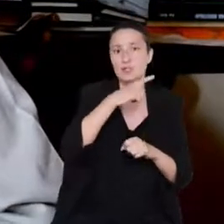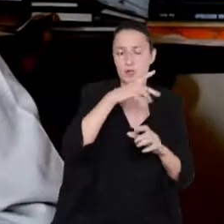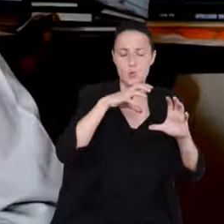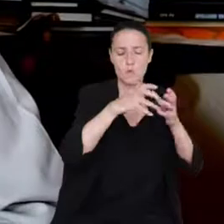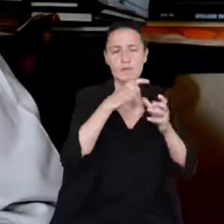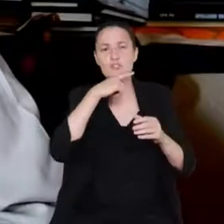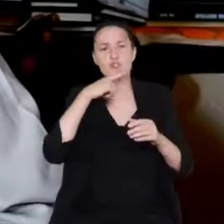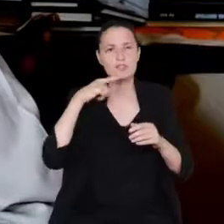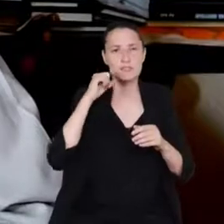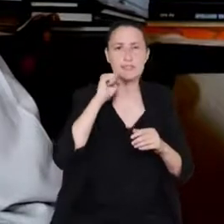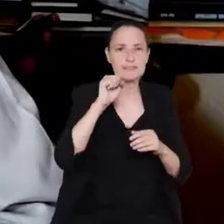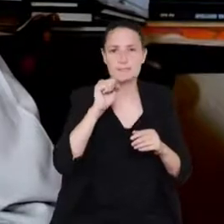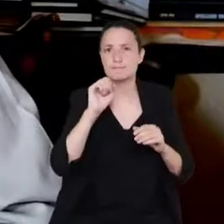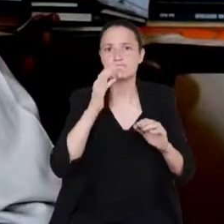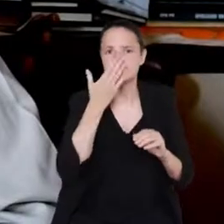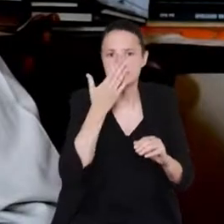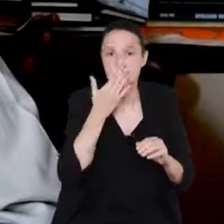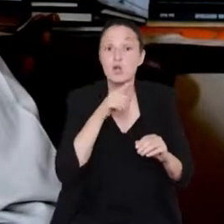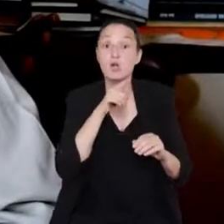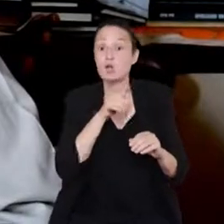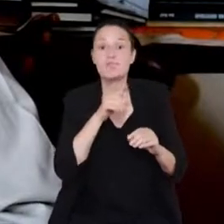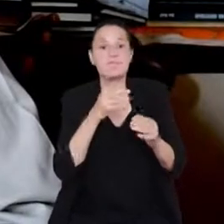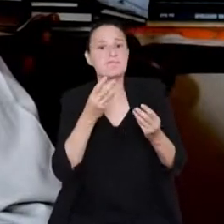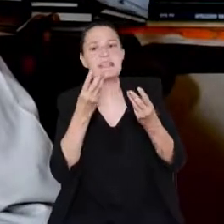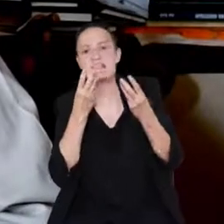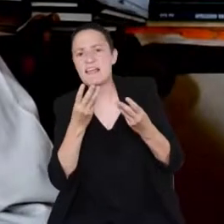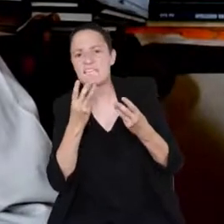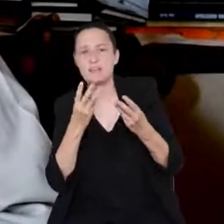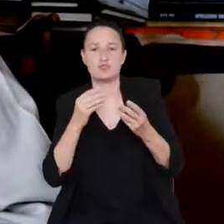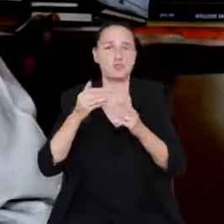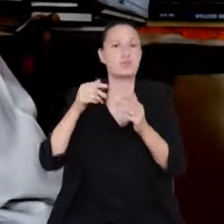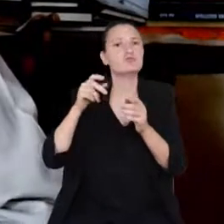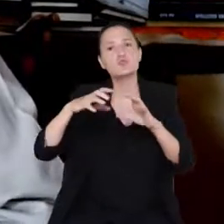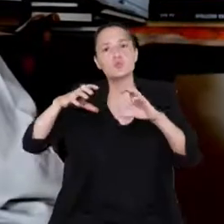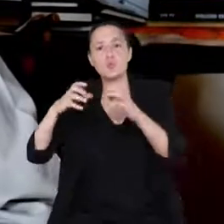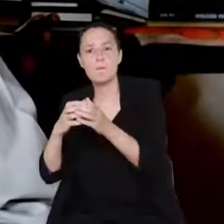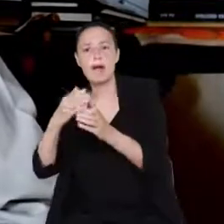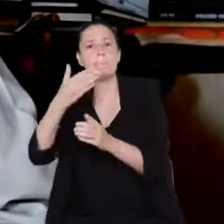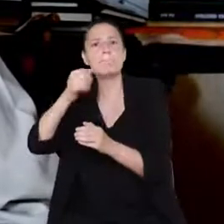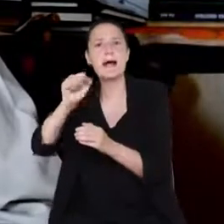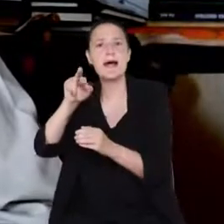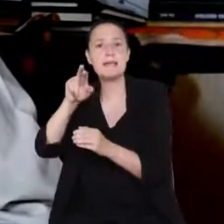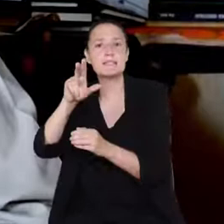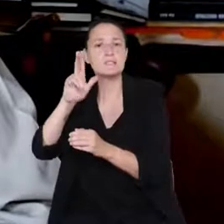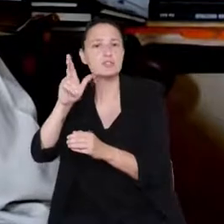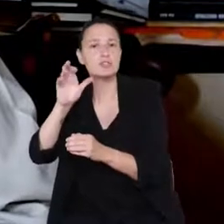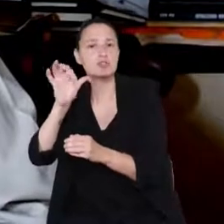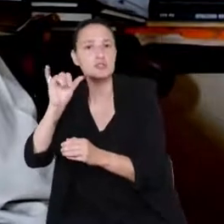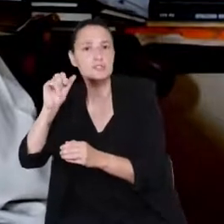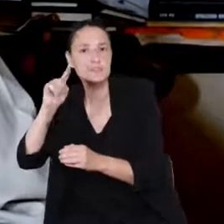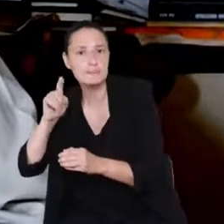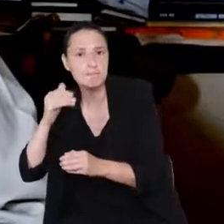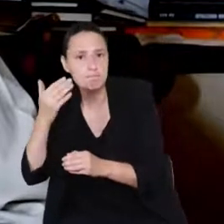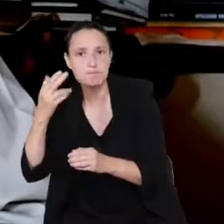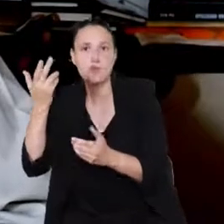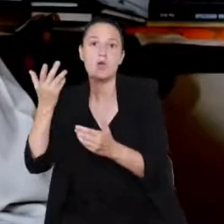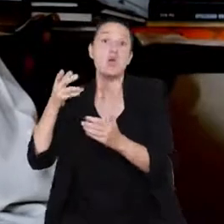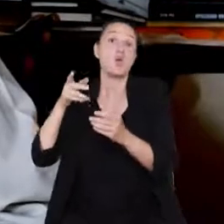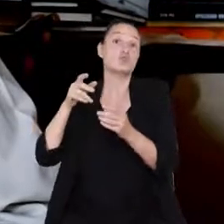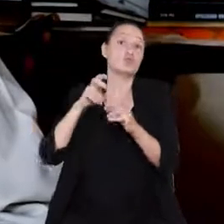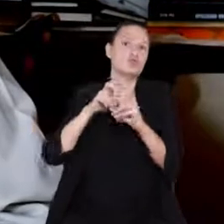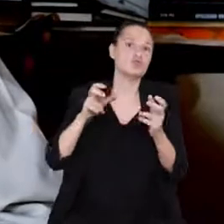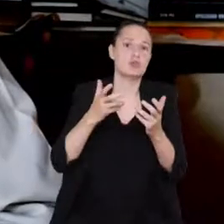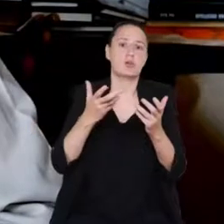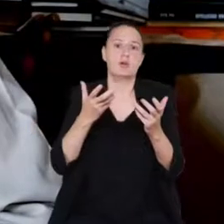socjalistów. Niezależnie od tego, czy są oni marksistami, czy nie są marksistami, bo socjalizm nie znaczyło, że to muszą